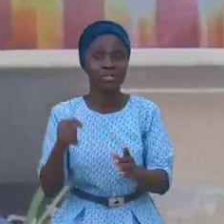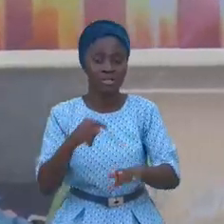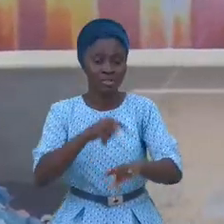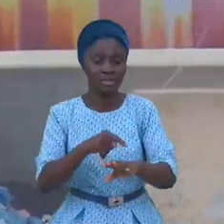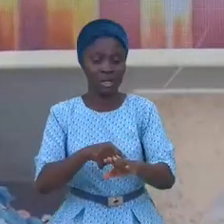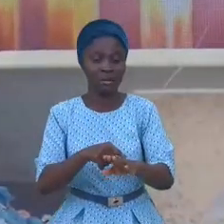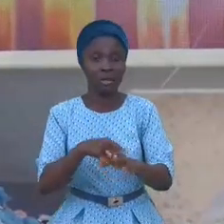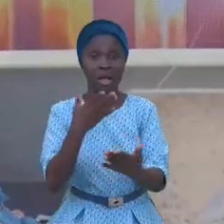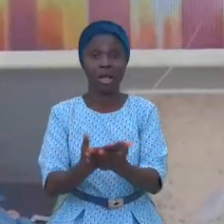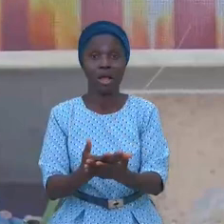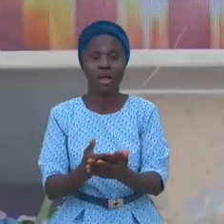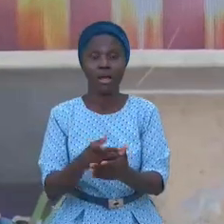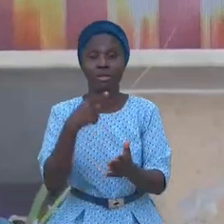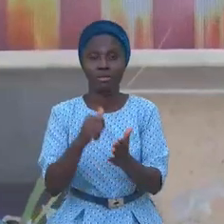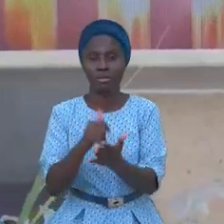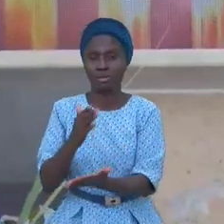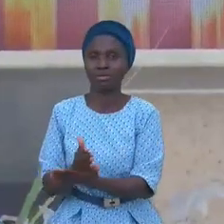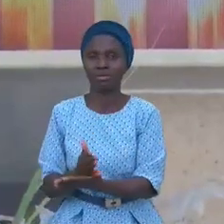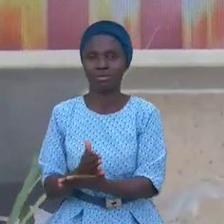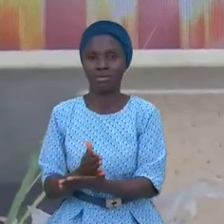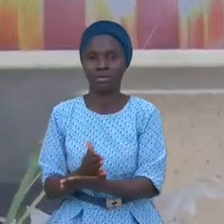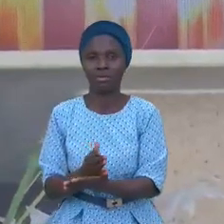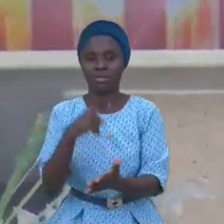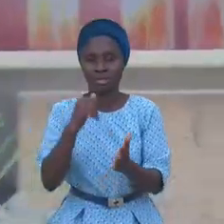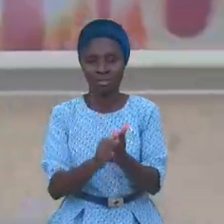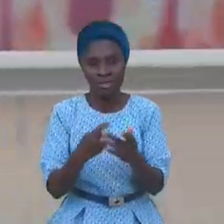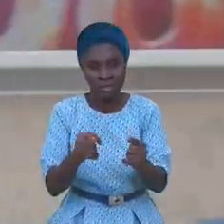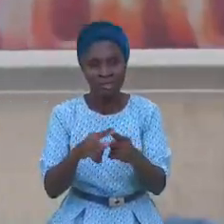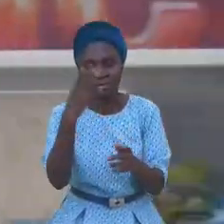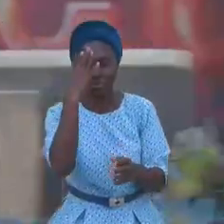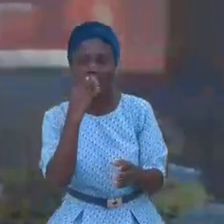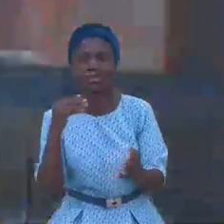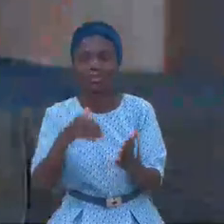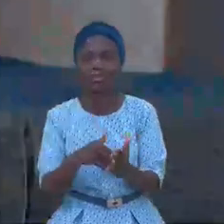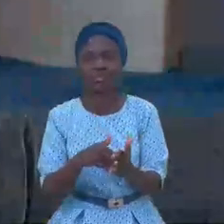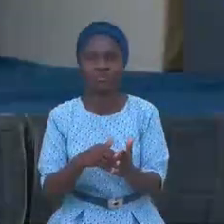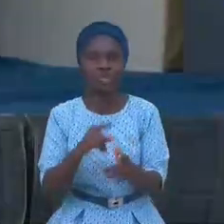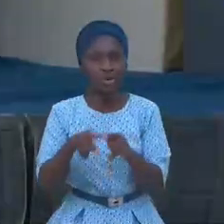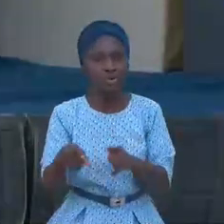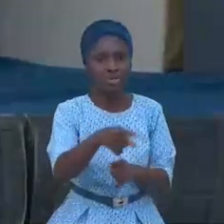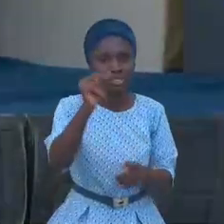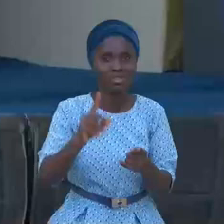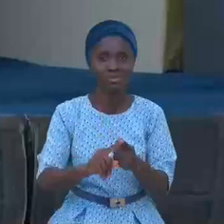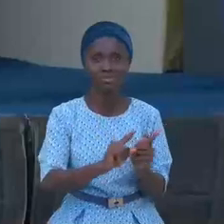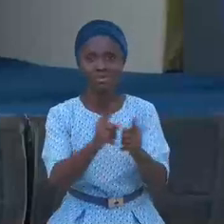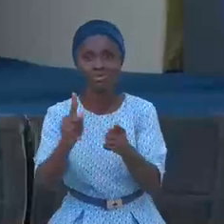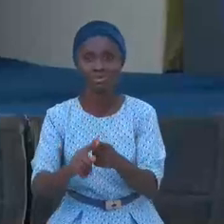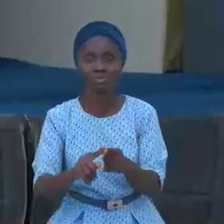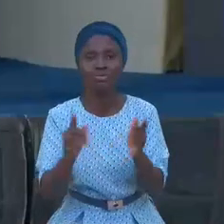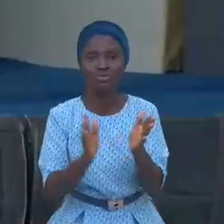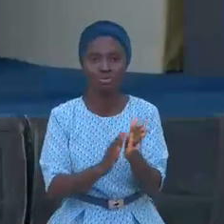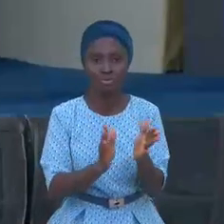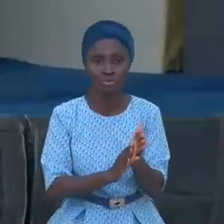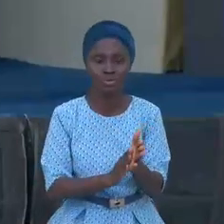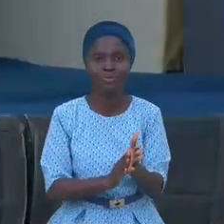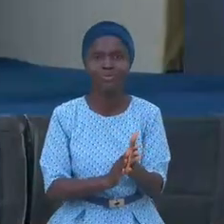sonne, il dit, tais-toi, j'ai encore besoin du sommeil. Mais ils doivent aller à l'école, ils doivent aller travailler. Et quand ils arrivent